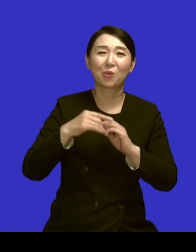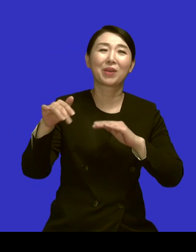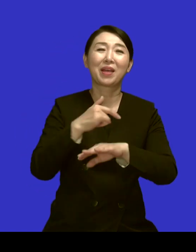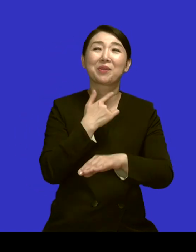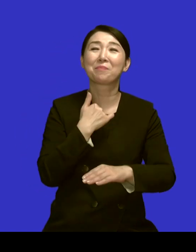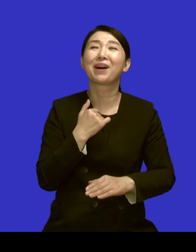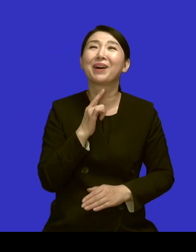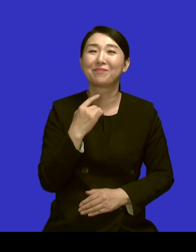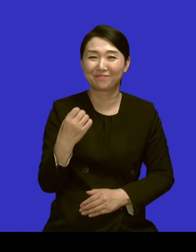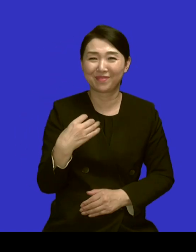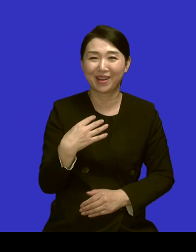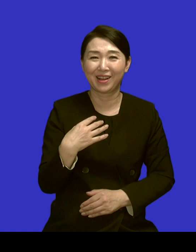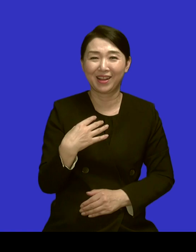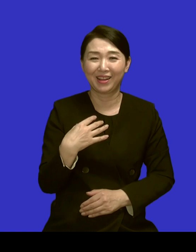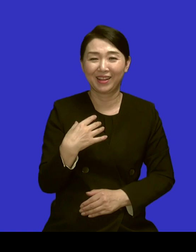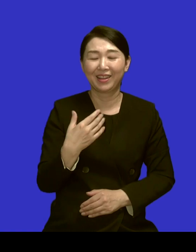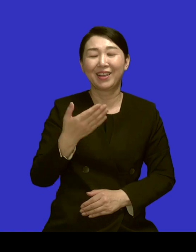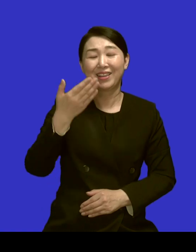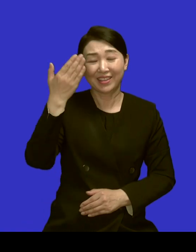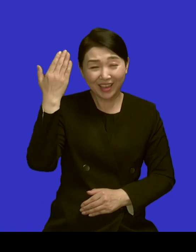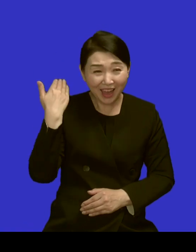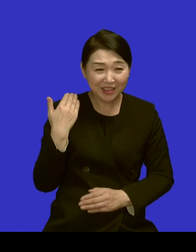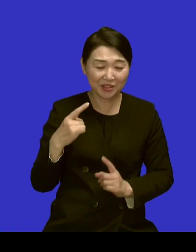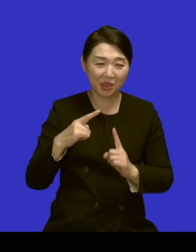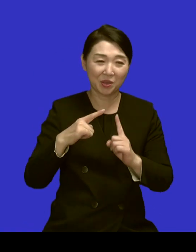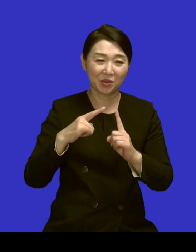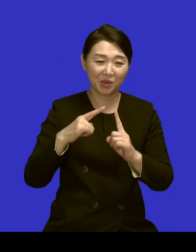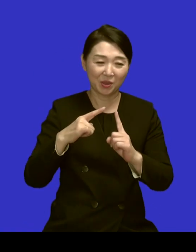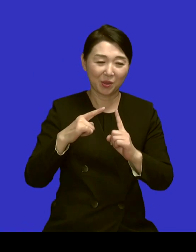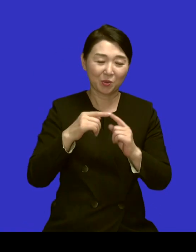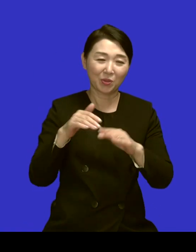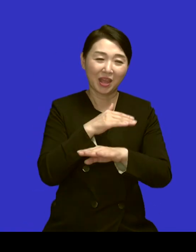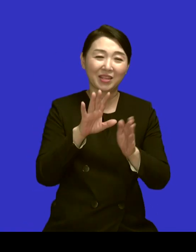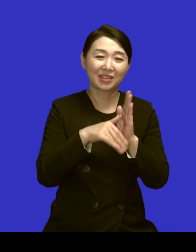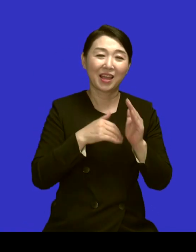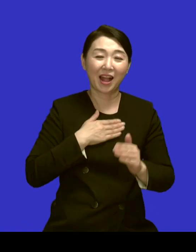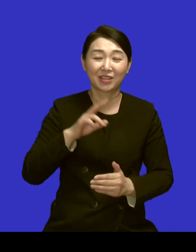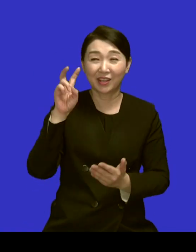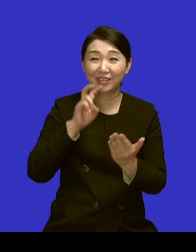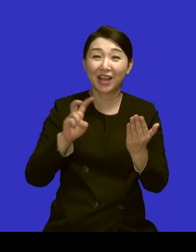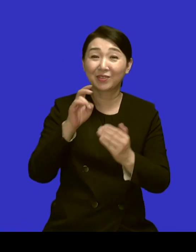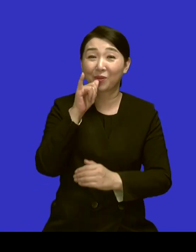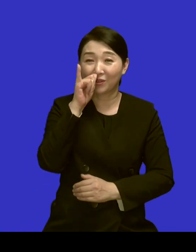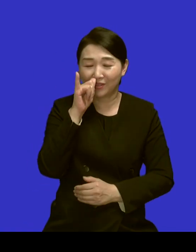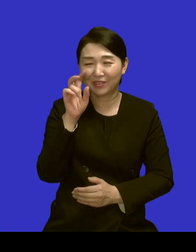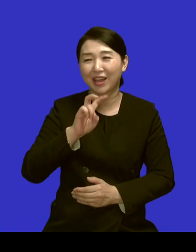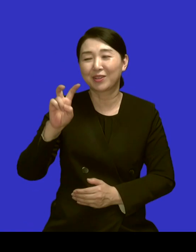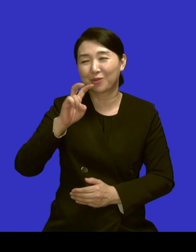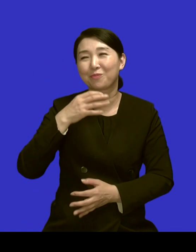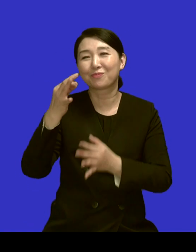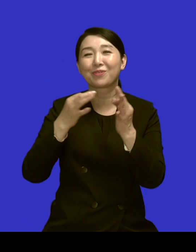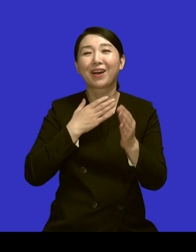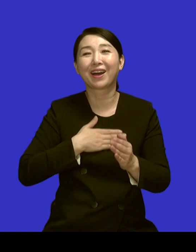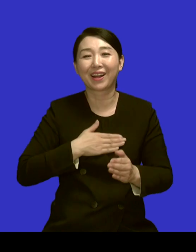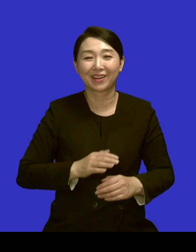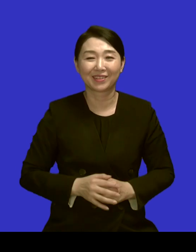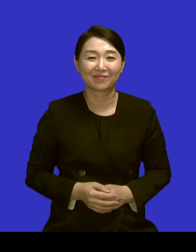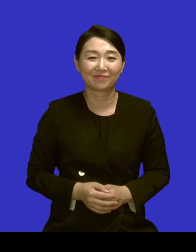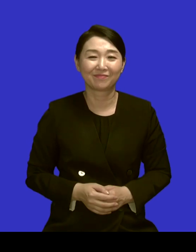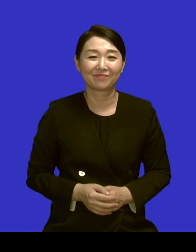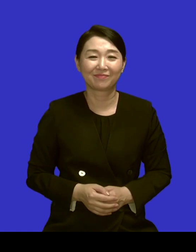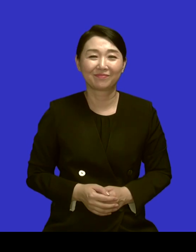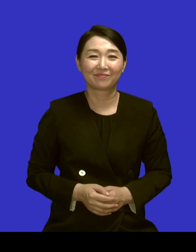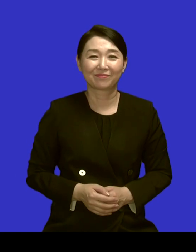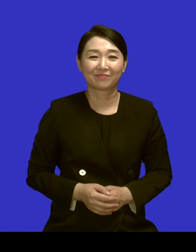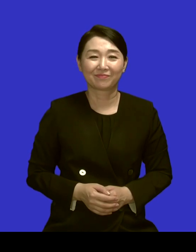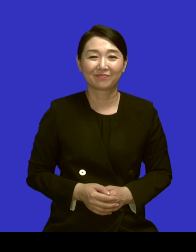다녔어. 그러면서 왕년에 아시는 이런 교회 옛날 찬송가를 한국 구수하게 부르시더라고요. 태산을 넘어 한국에. 네, 막 그런